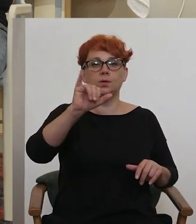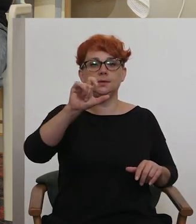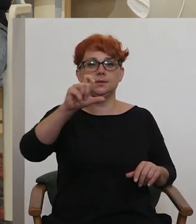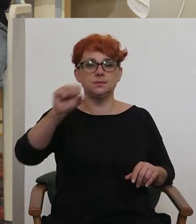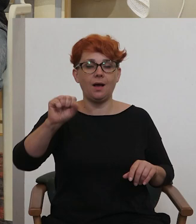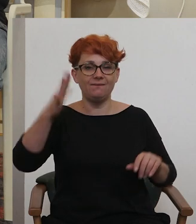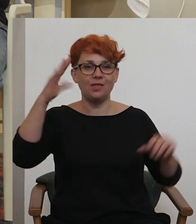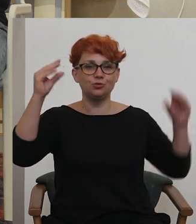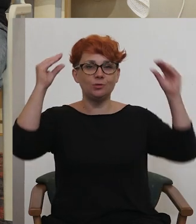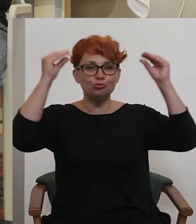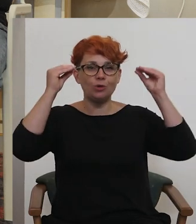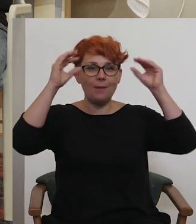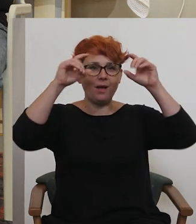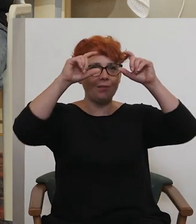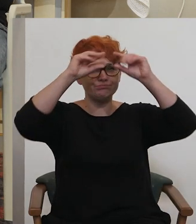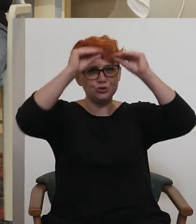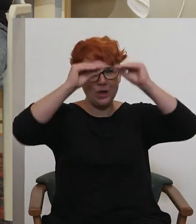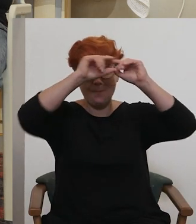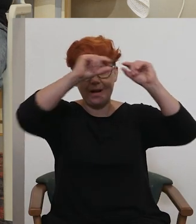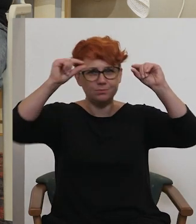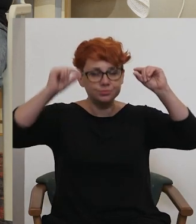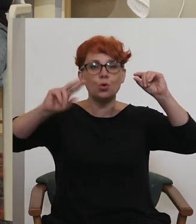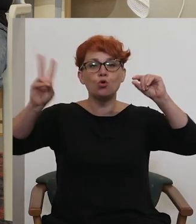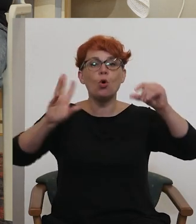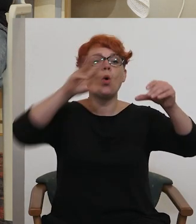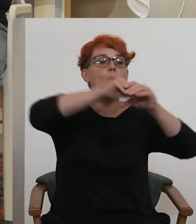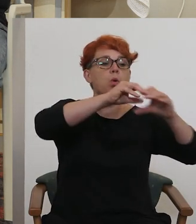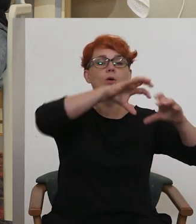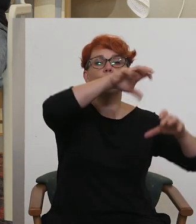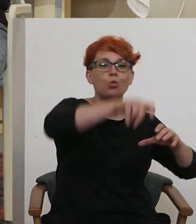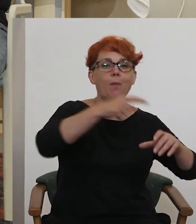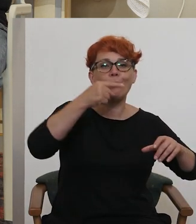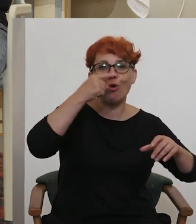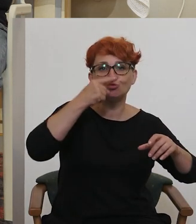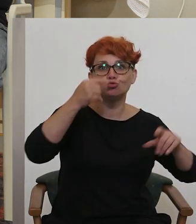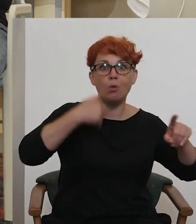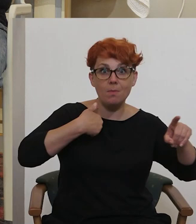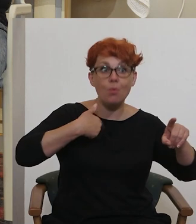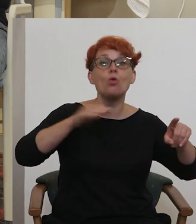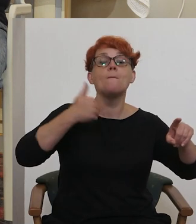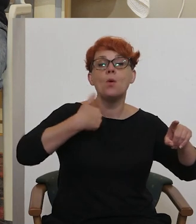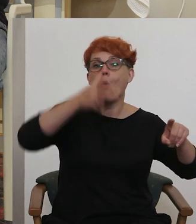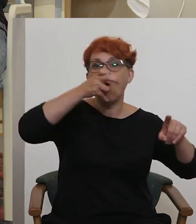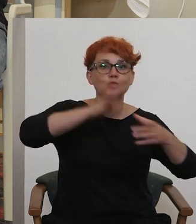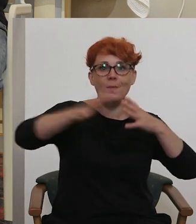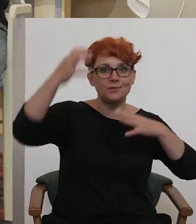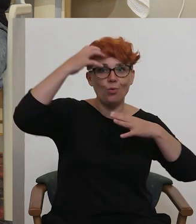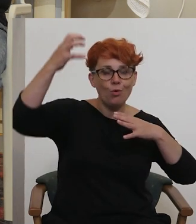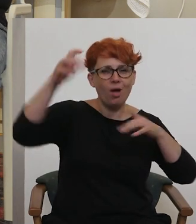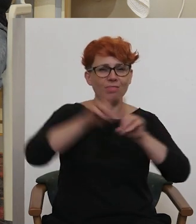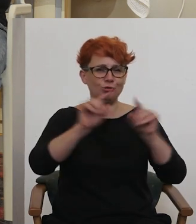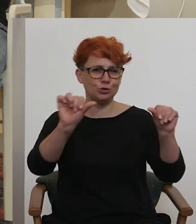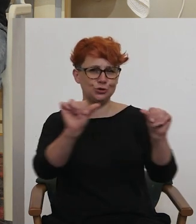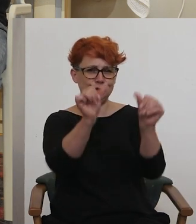na czapkach kościuszkowców pojawił się nie tylko orzeł bez korony, ale orzeł bardzo dziwnego